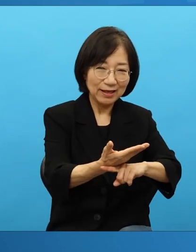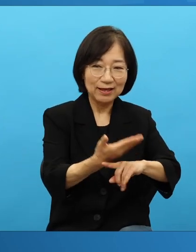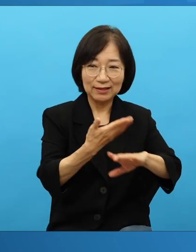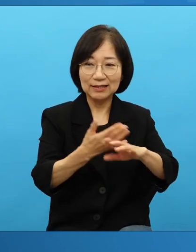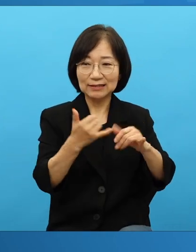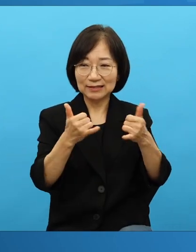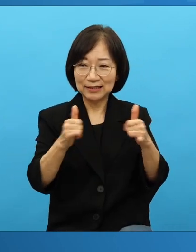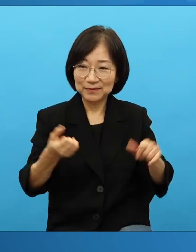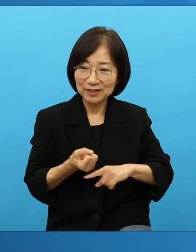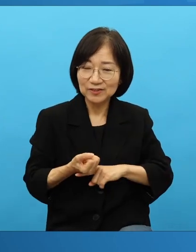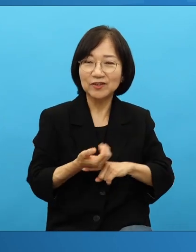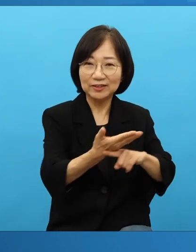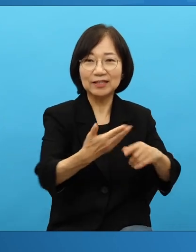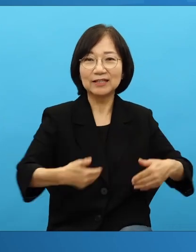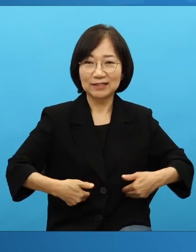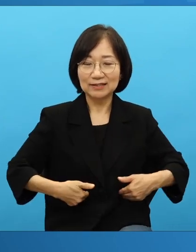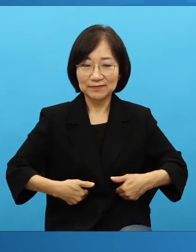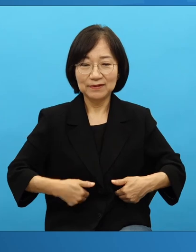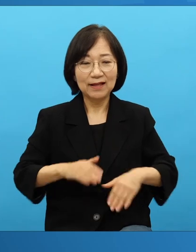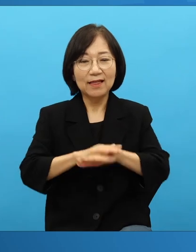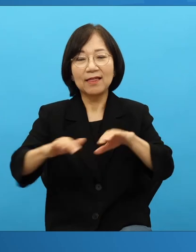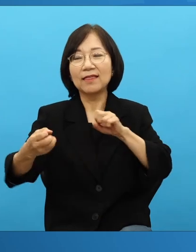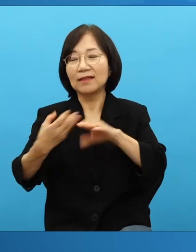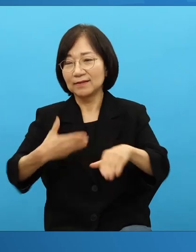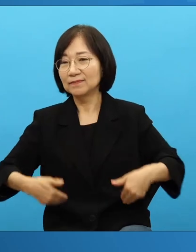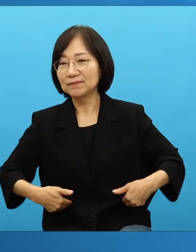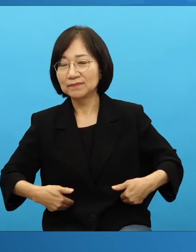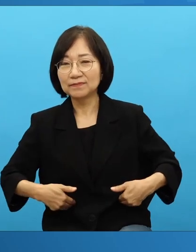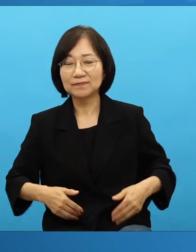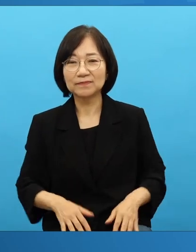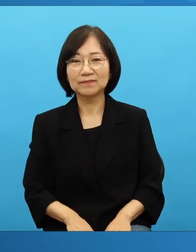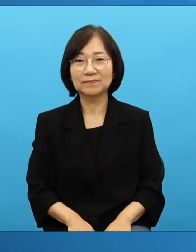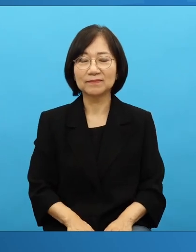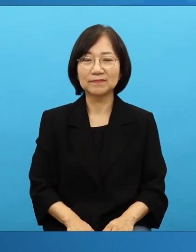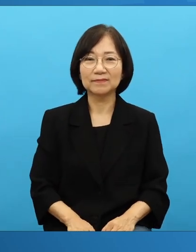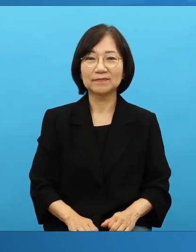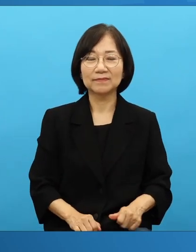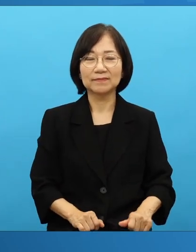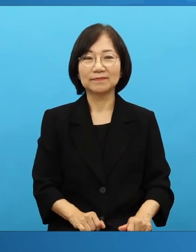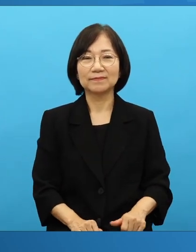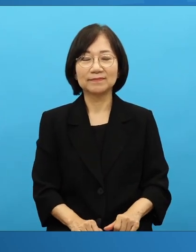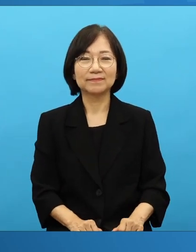因为现在要去传递给别人，所以要给他们解答。 같은 말인데 아직 안 보이는데 눈에 보이면 그건 답이 났다는 거예요. 그렇죠?